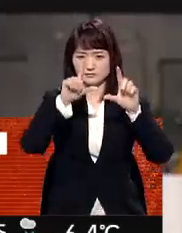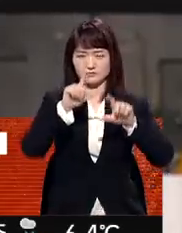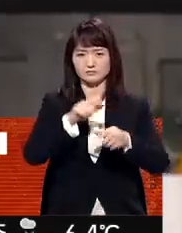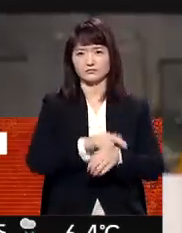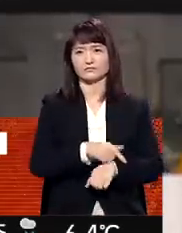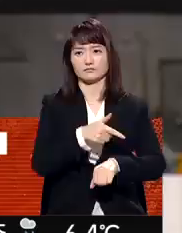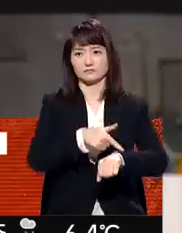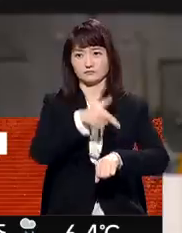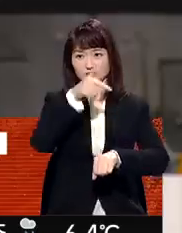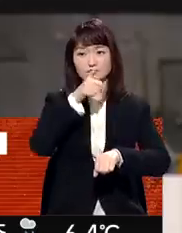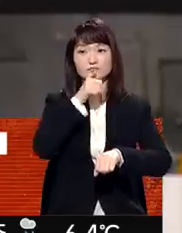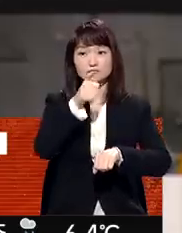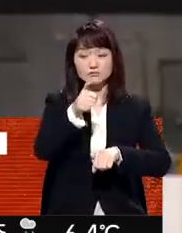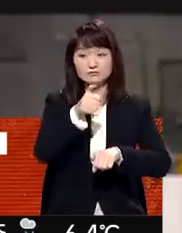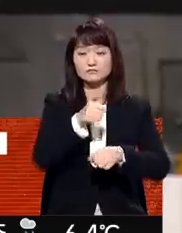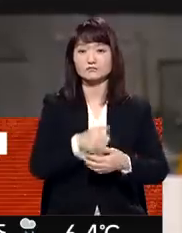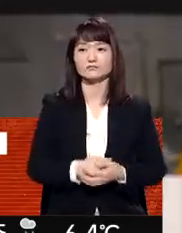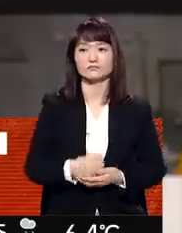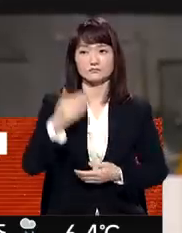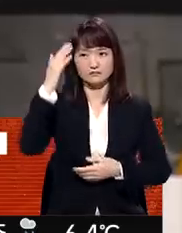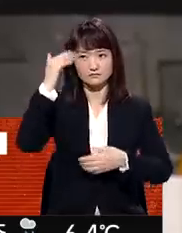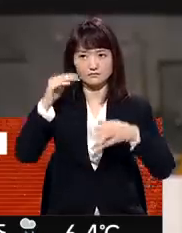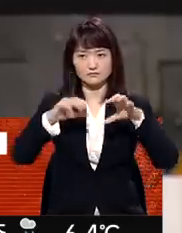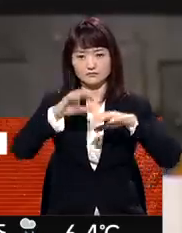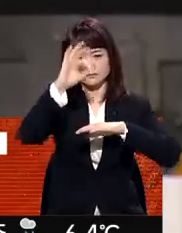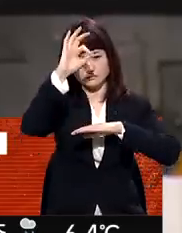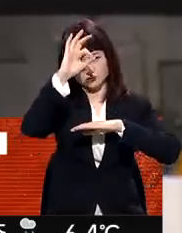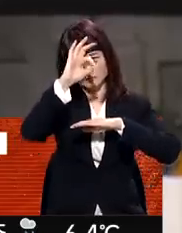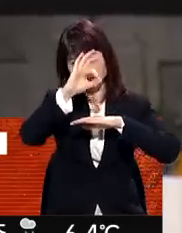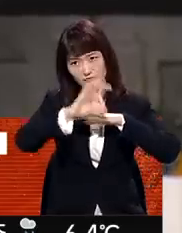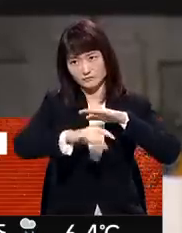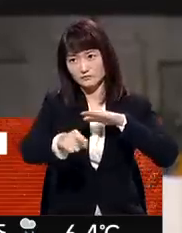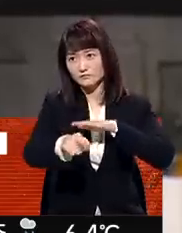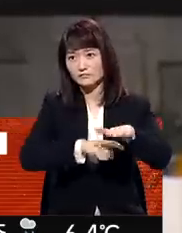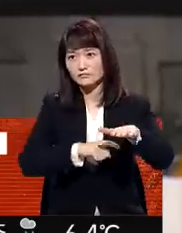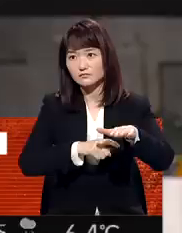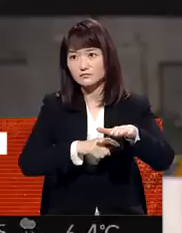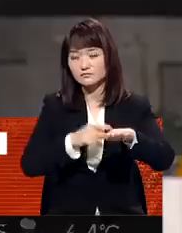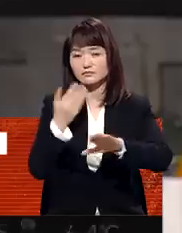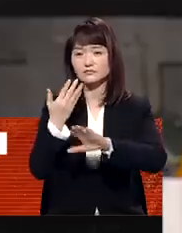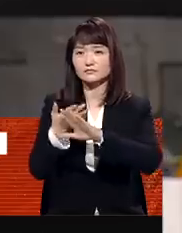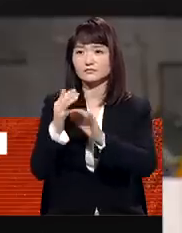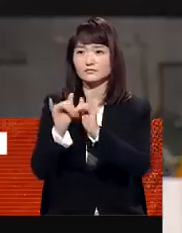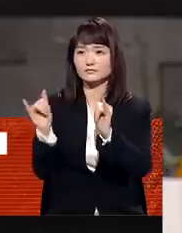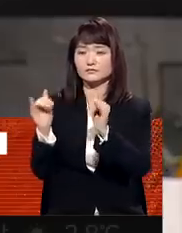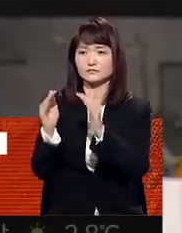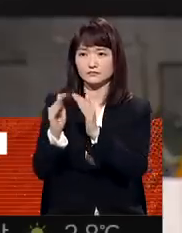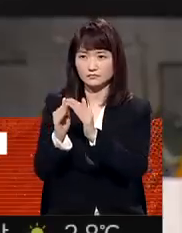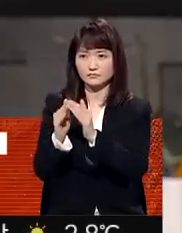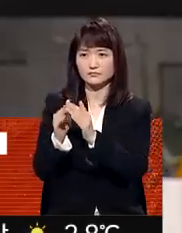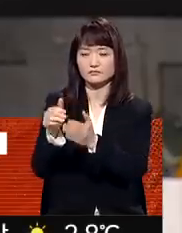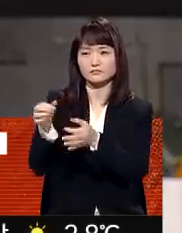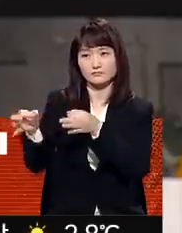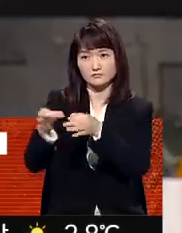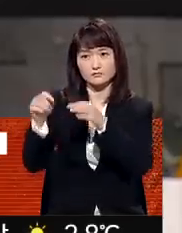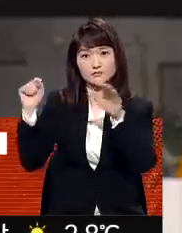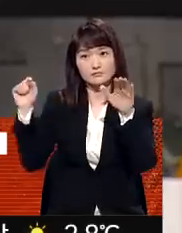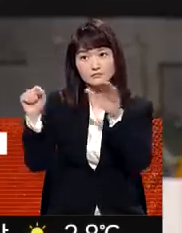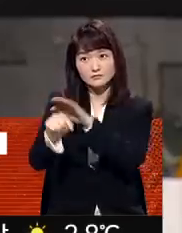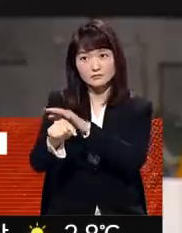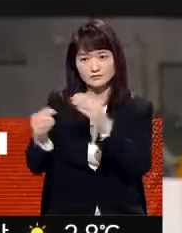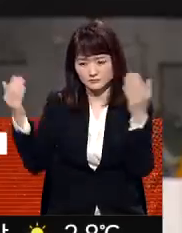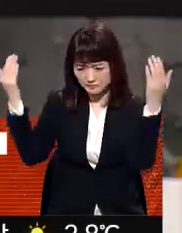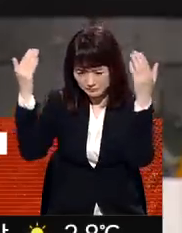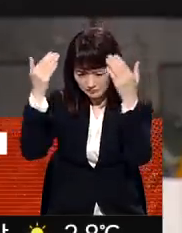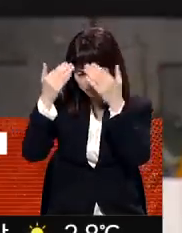50분이라 그러지 않습니까 오후 그래 우리나라는 일몰 후에 절대 가게 되면 타인의 죽어라든지 건조물 들어가게 되면 야간